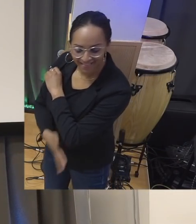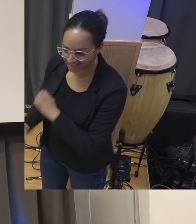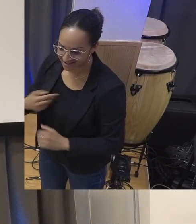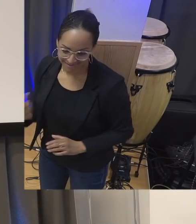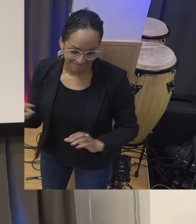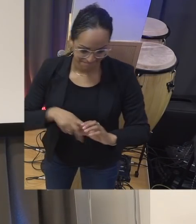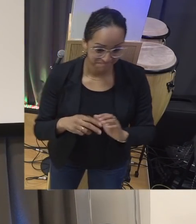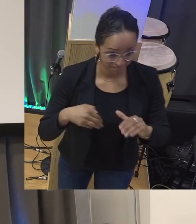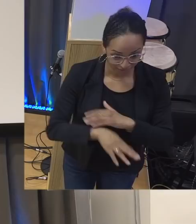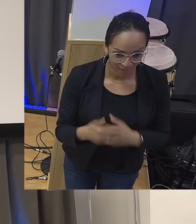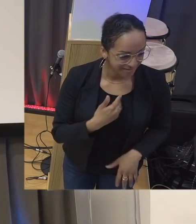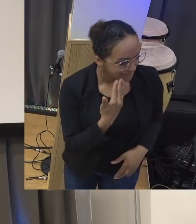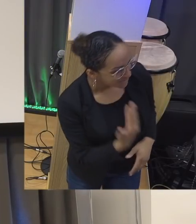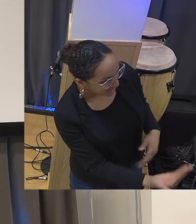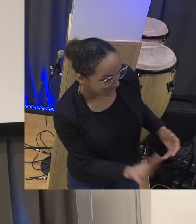bonjour.